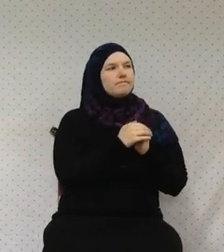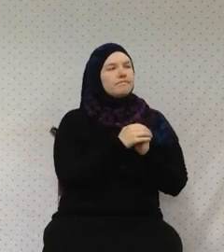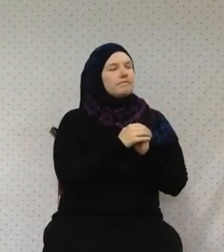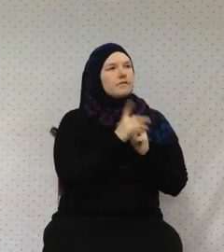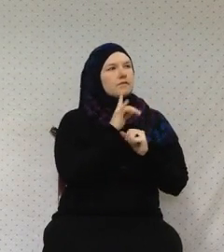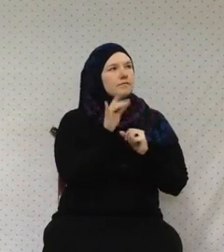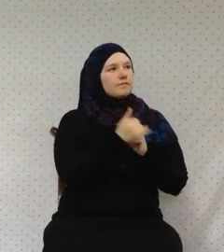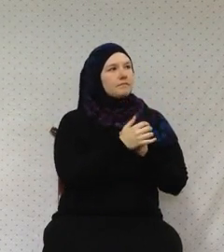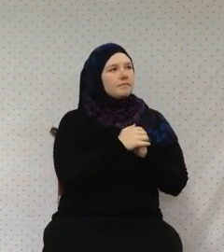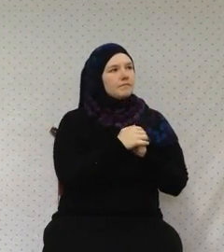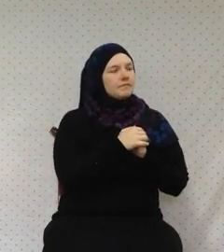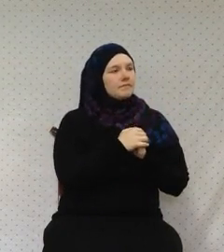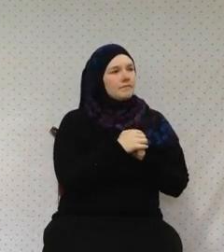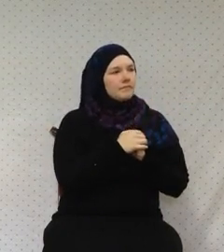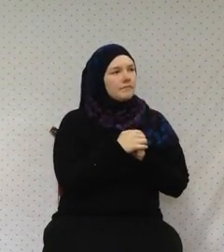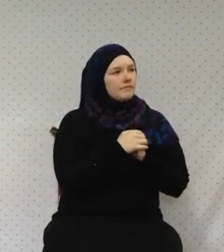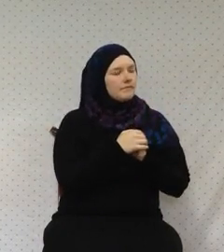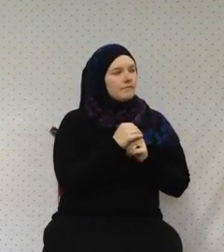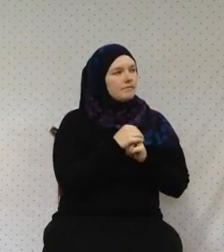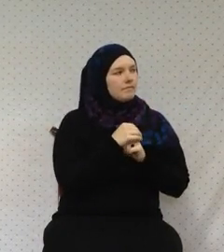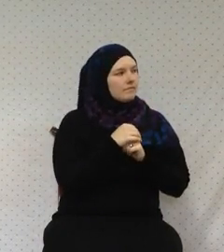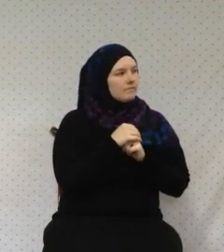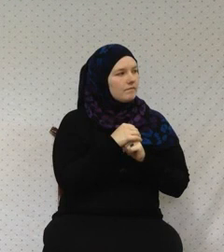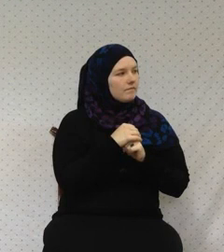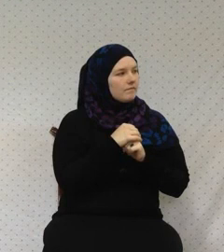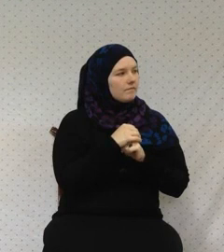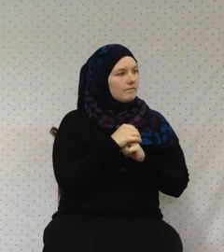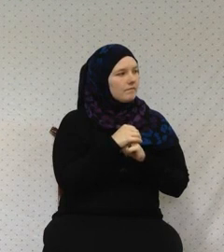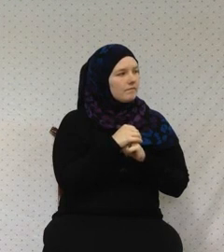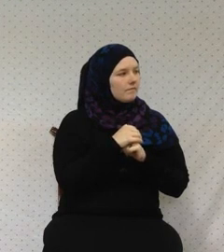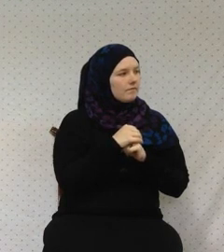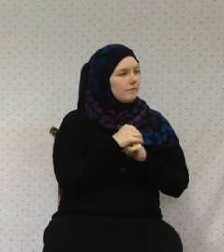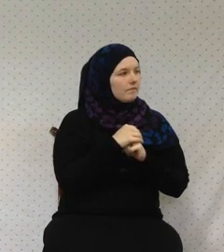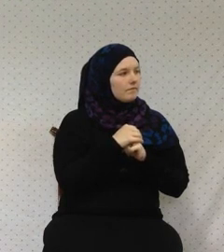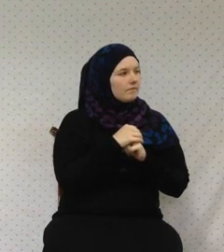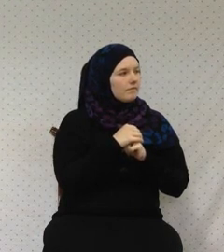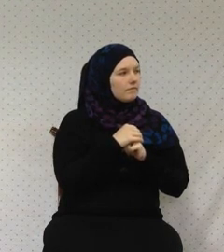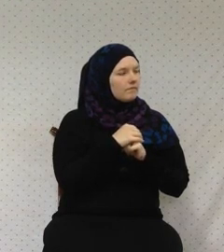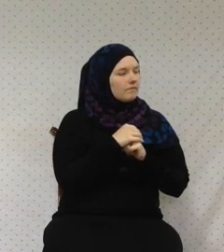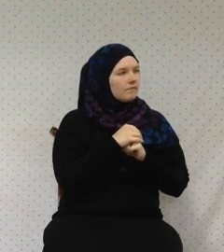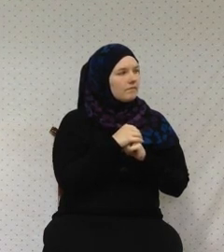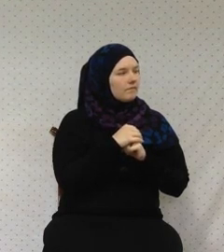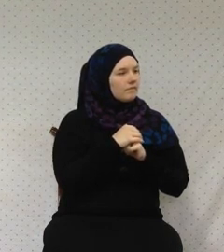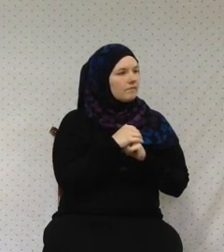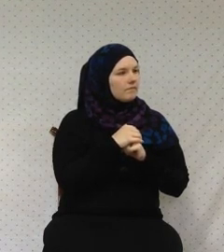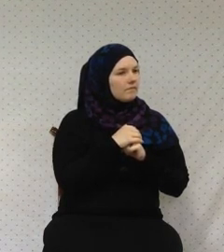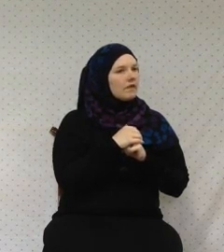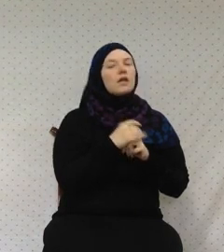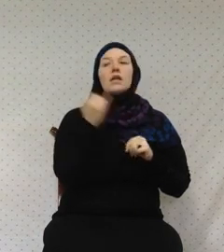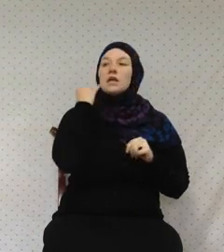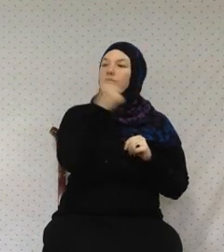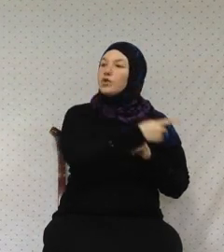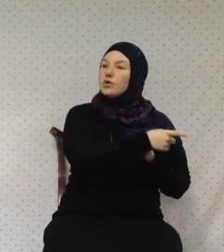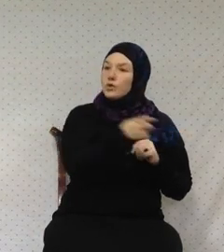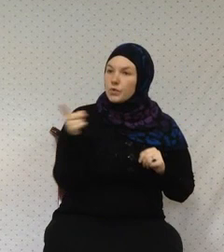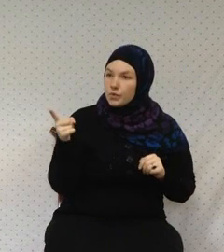وَأَعِدُّوا لَهُمْ مَا اسْتَطَعْتُمْ مِنْ قُوَّةٍ. Prepare whatever means of power you can. Then, if